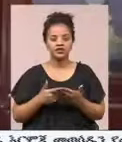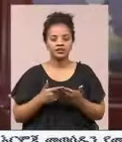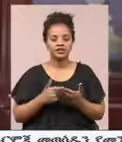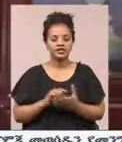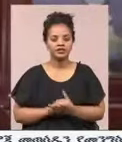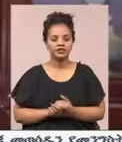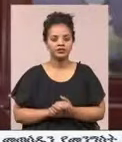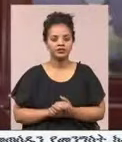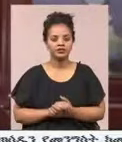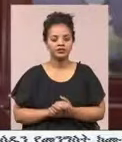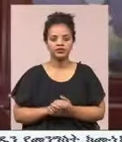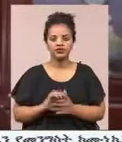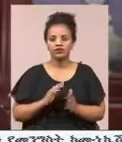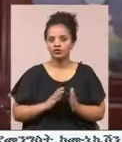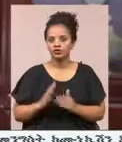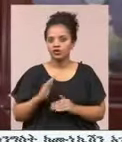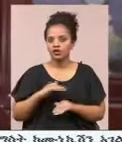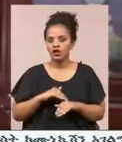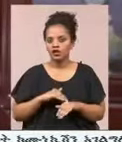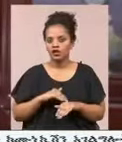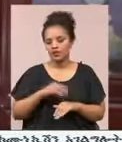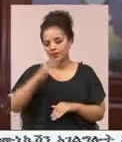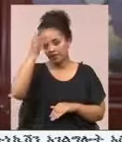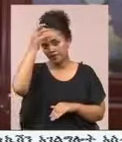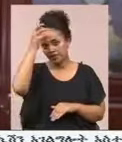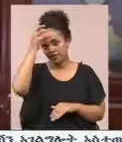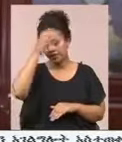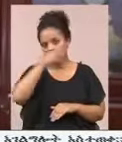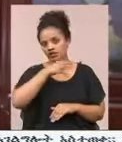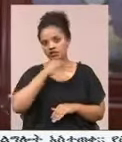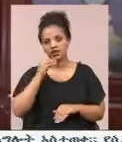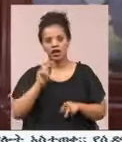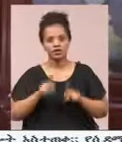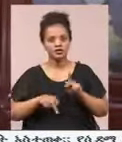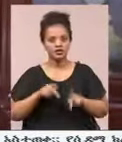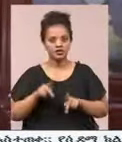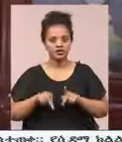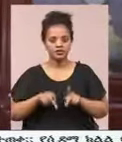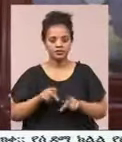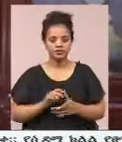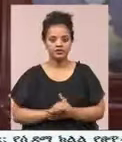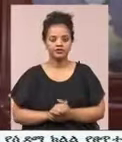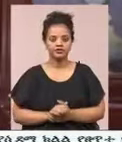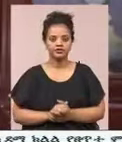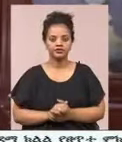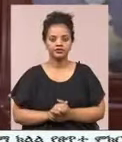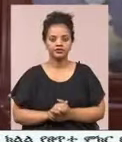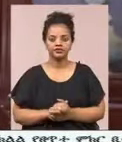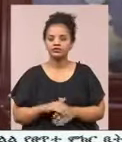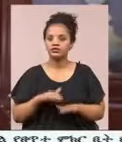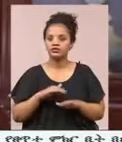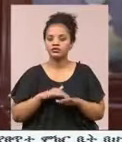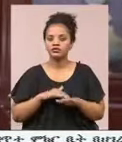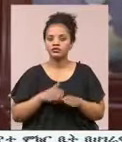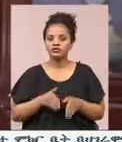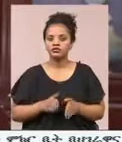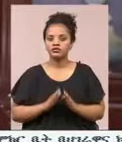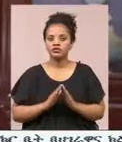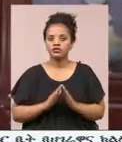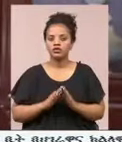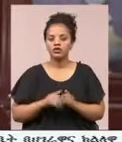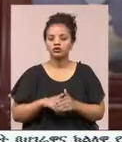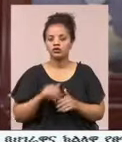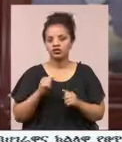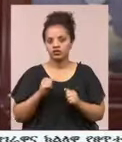በ12 መስኮች ላይ ከመንግስትና ከህብረተሰቡ በተለያየ መንገድ ሊወጣ